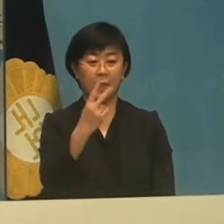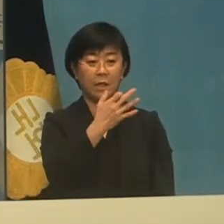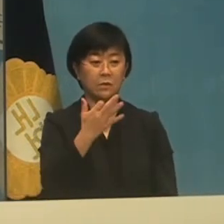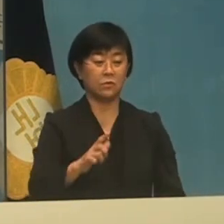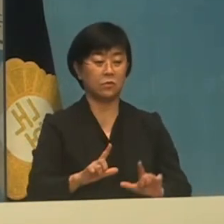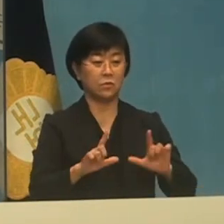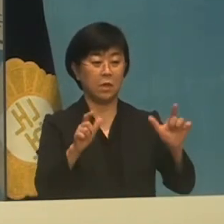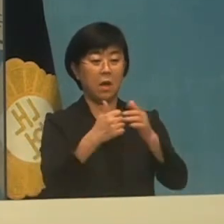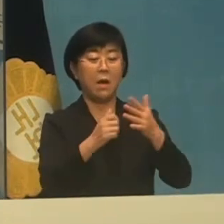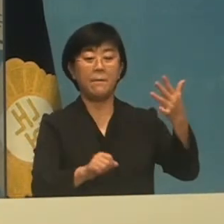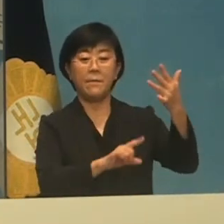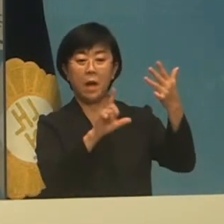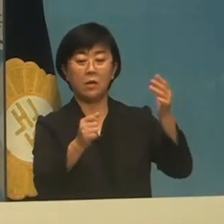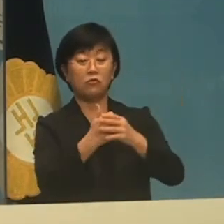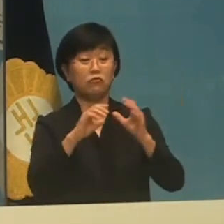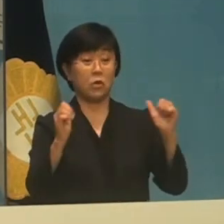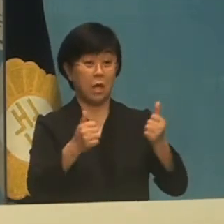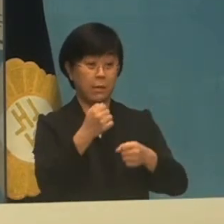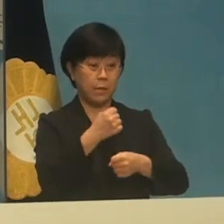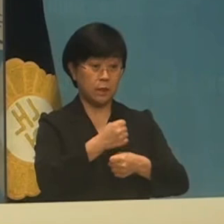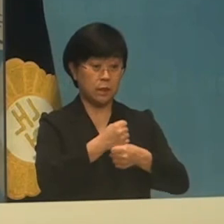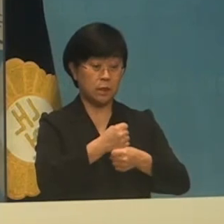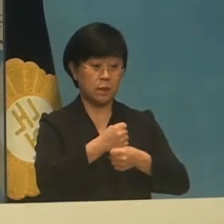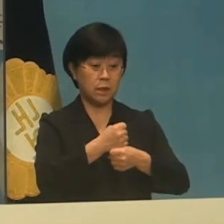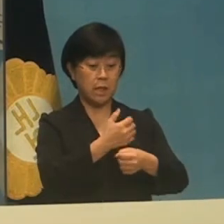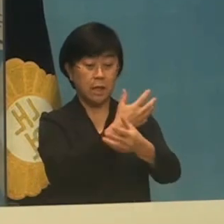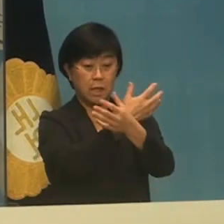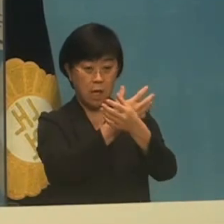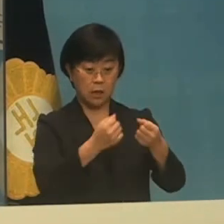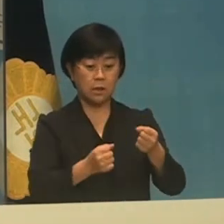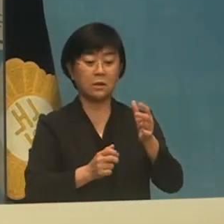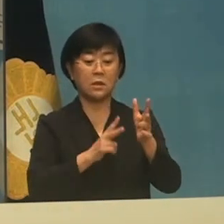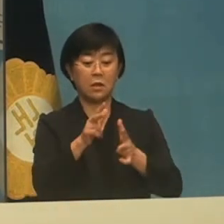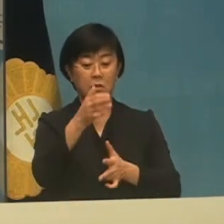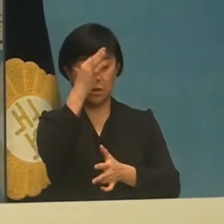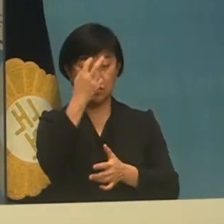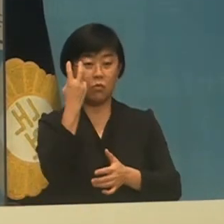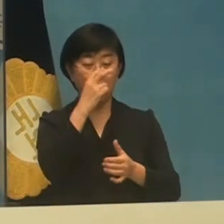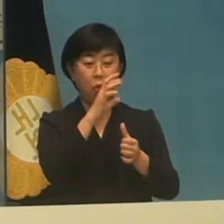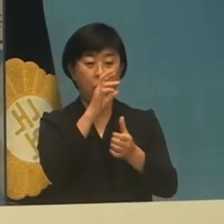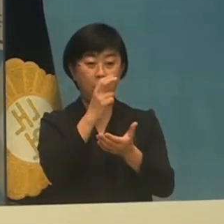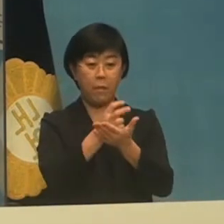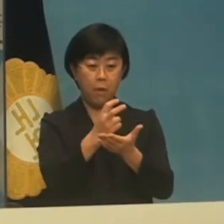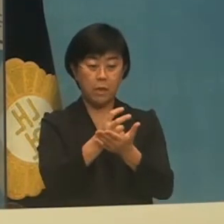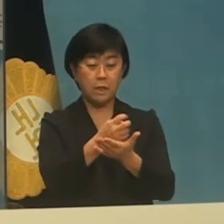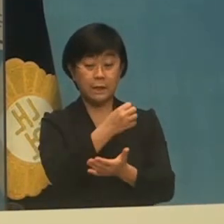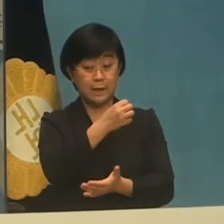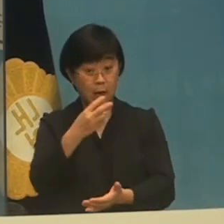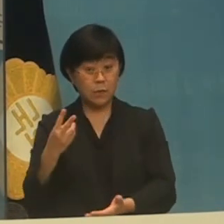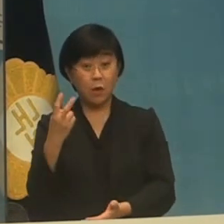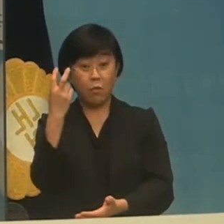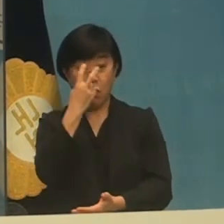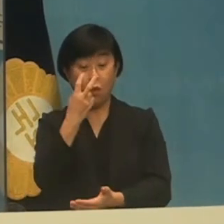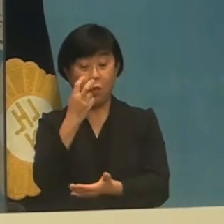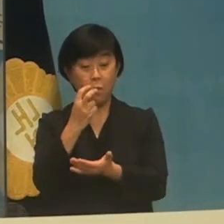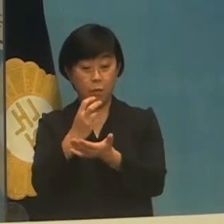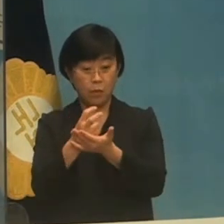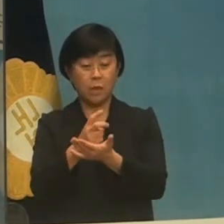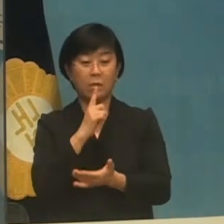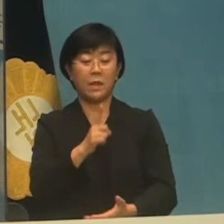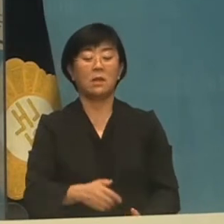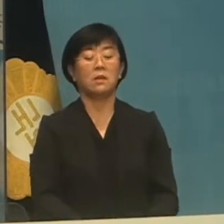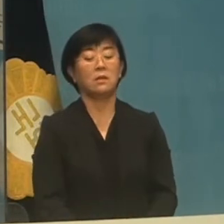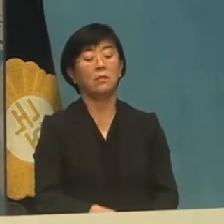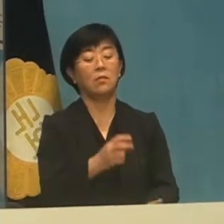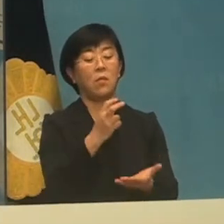2019년 8월에 국회가 만들어낸 계약된 산업기술보호법을 삼성보호법이라고 부릅니다. 이